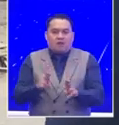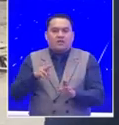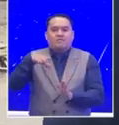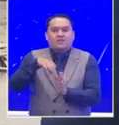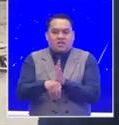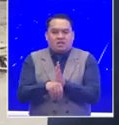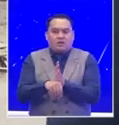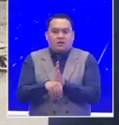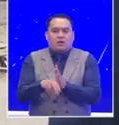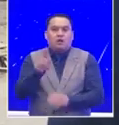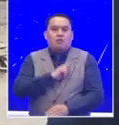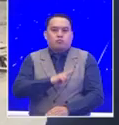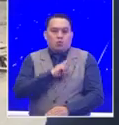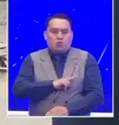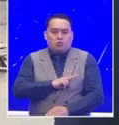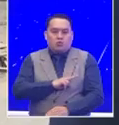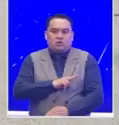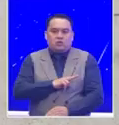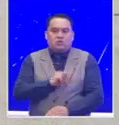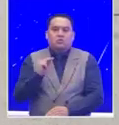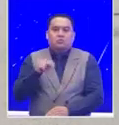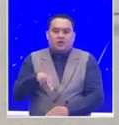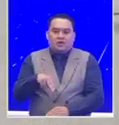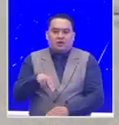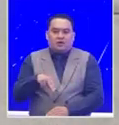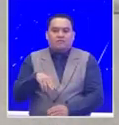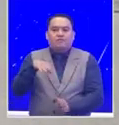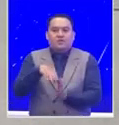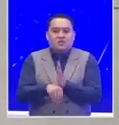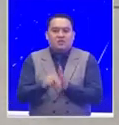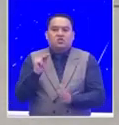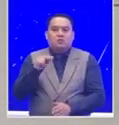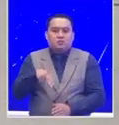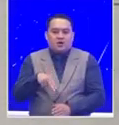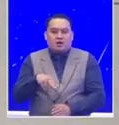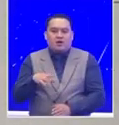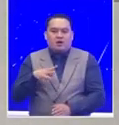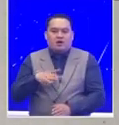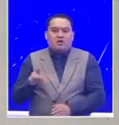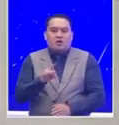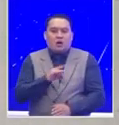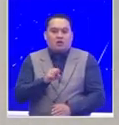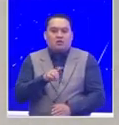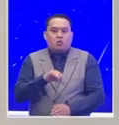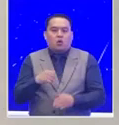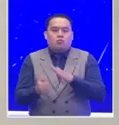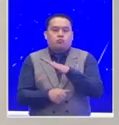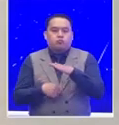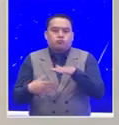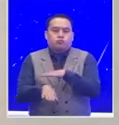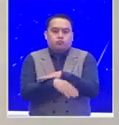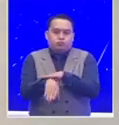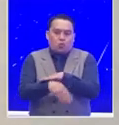и работы рынка в период ЧП. С момента внедрения чрезвычайного положения рынок Алтын-Орда опустел практически